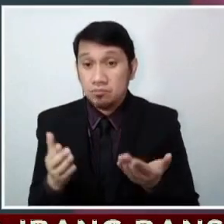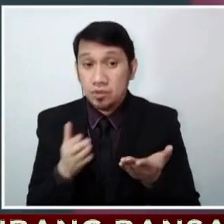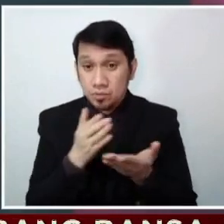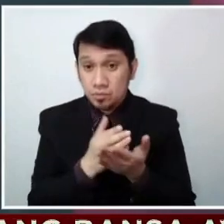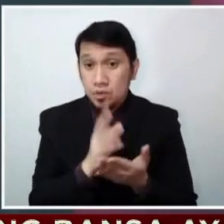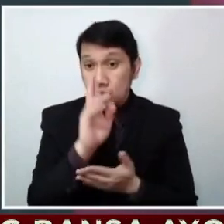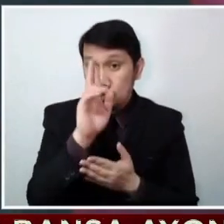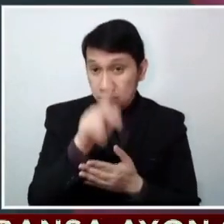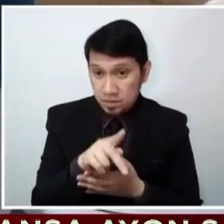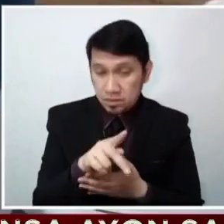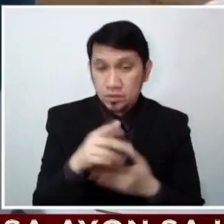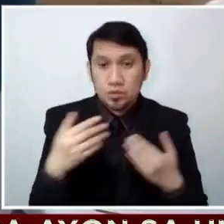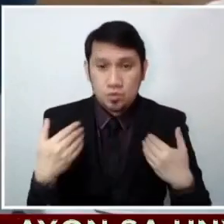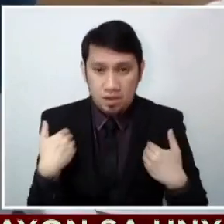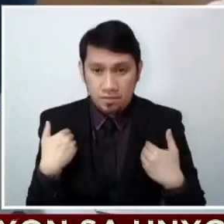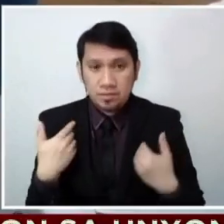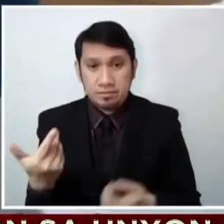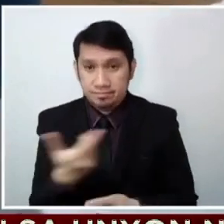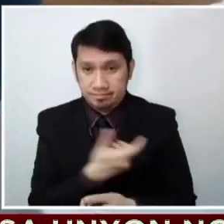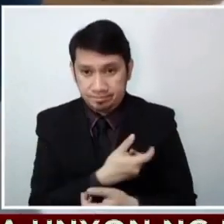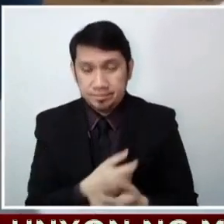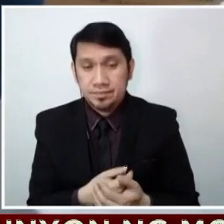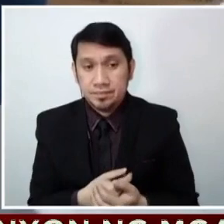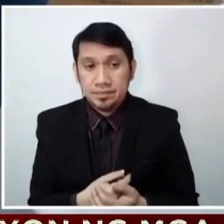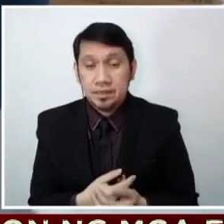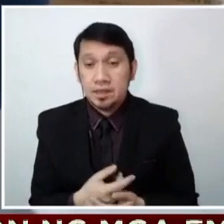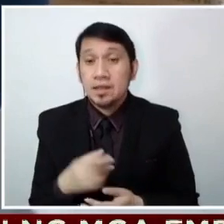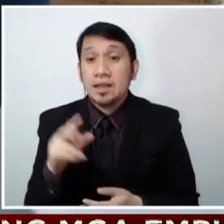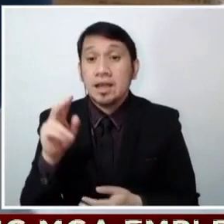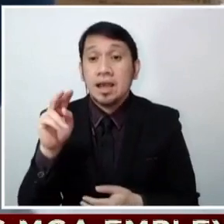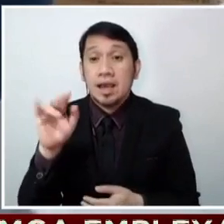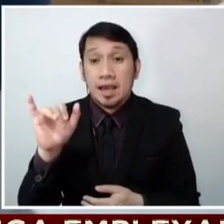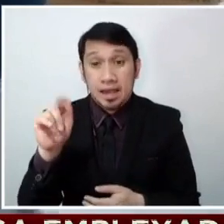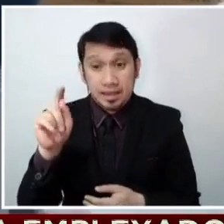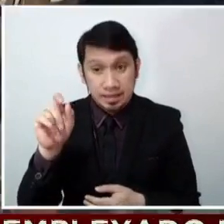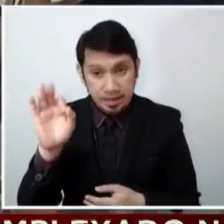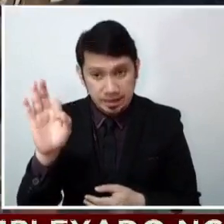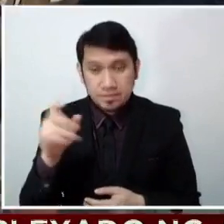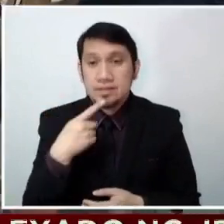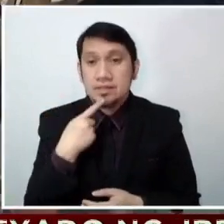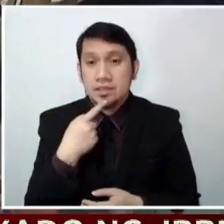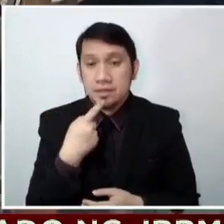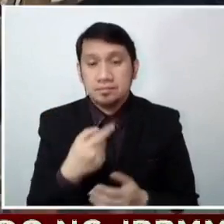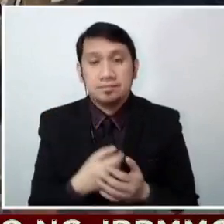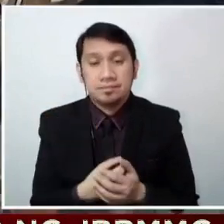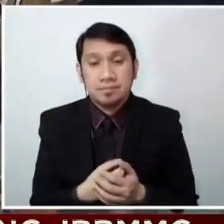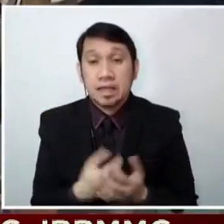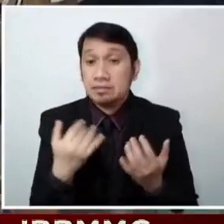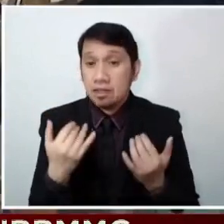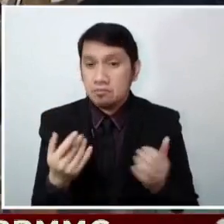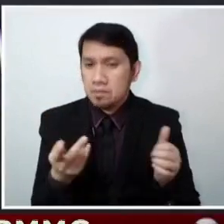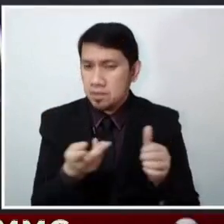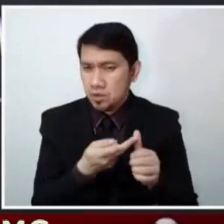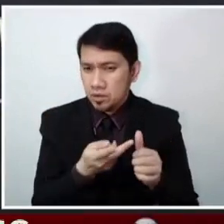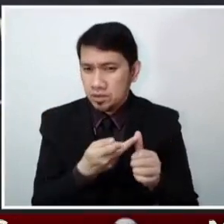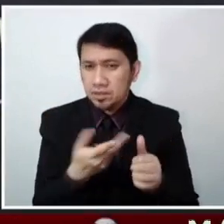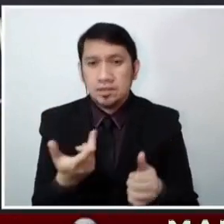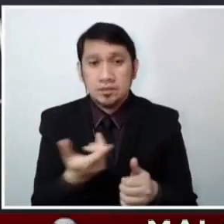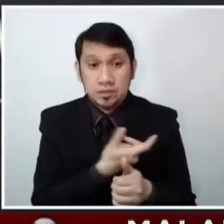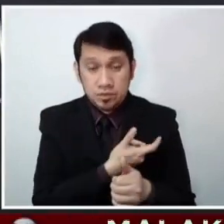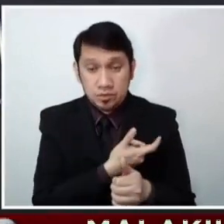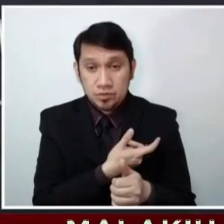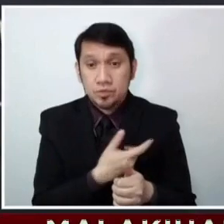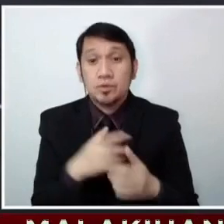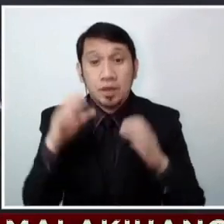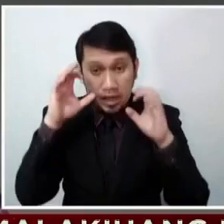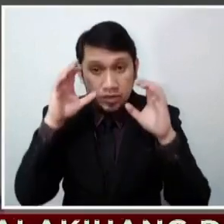so that they can have the vaccine. Ayon sa National Task Force Against COVID-19, prioridad talaga na mabakunahan na ang mga nasa